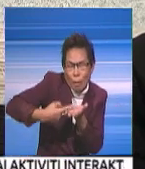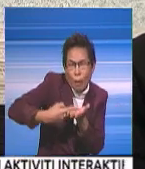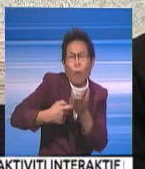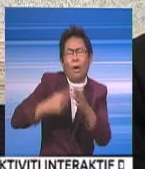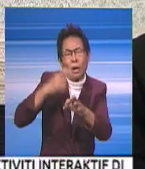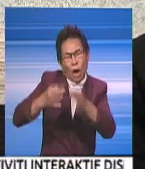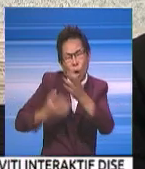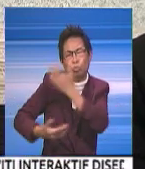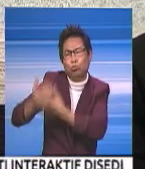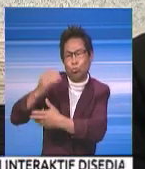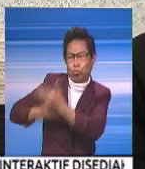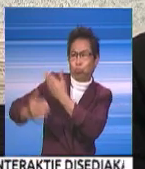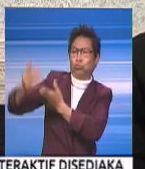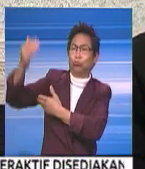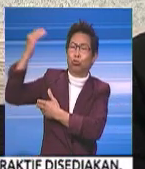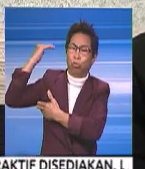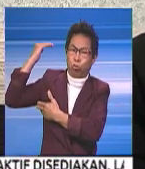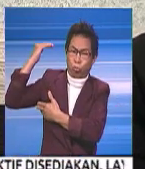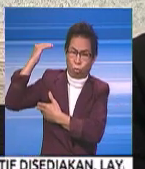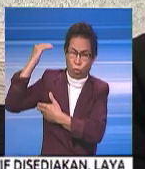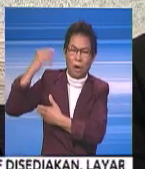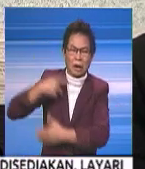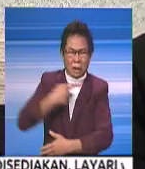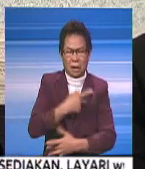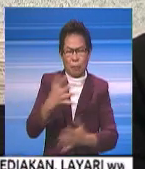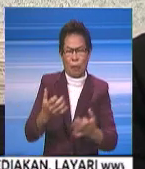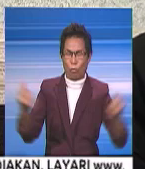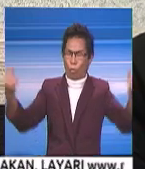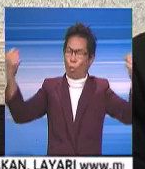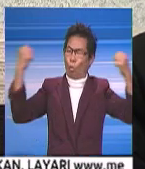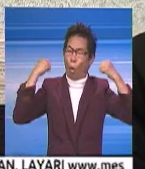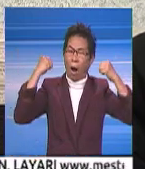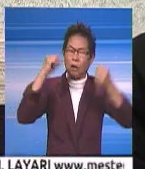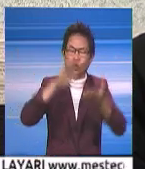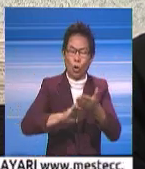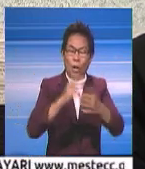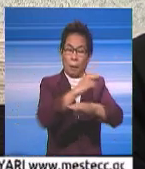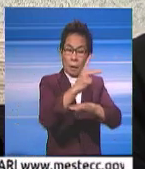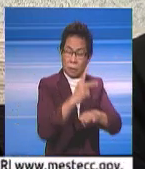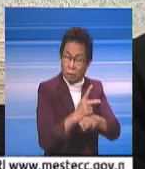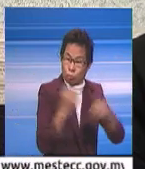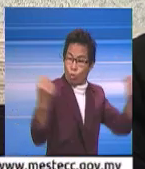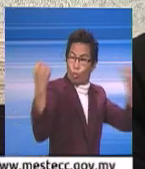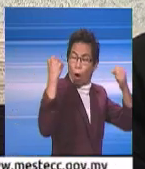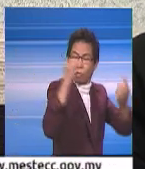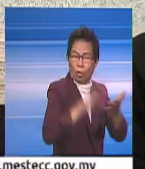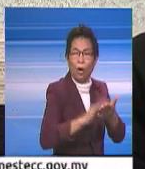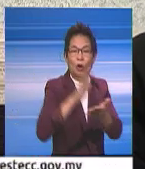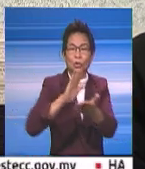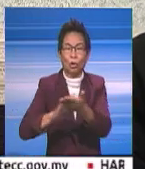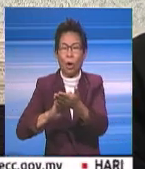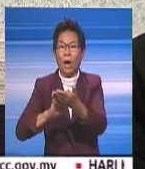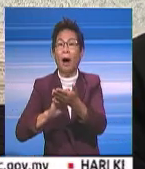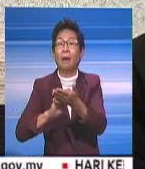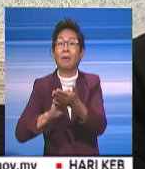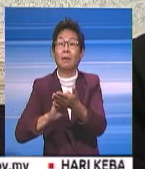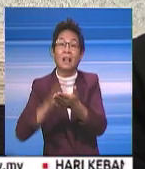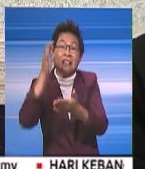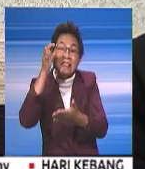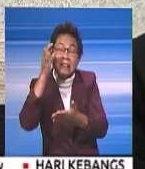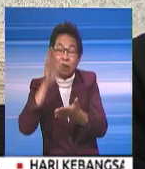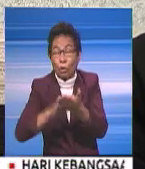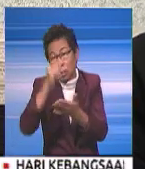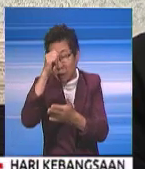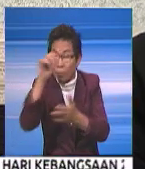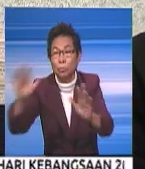dahulu naratifnya kita nak perkasakan sekolah kebangsaan dan nak tutup sekolah vernacular. Jadi